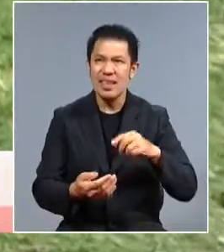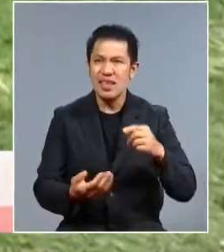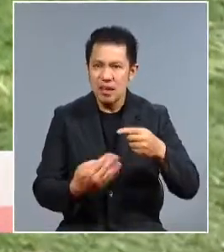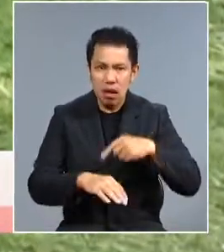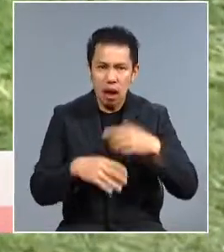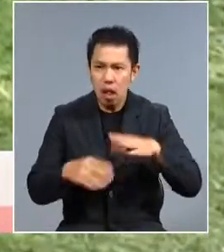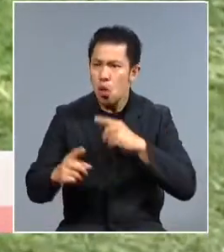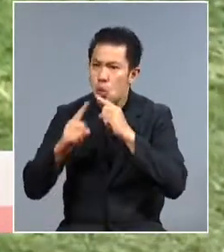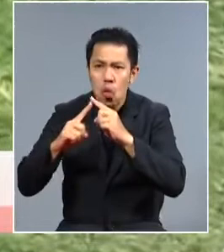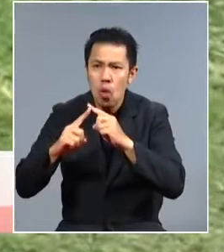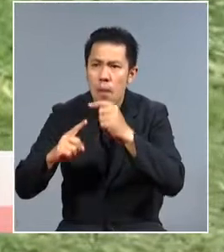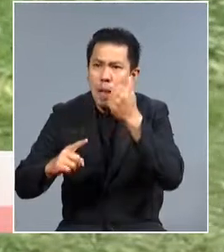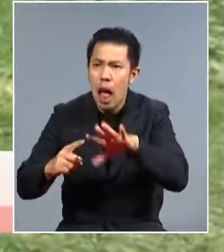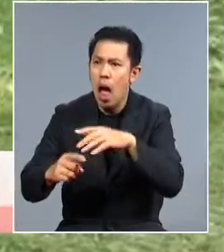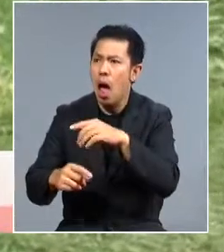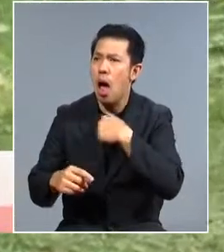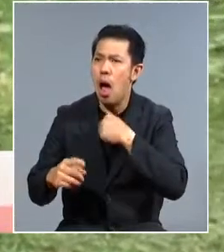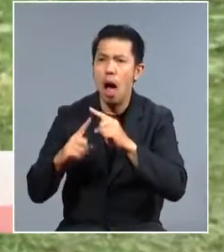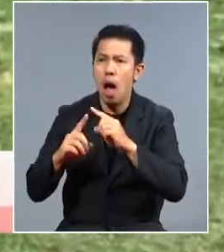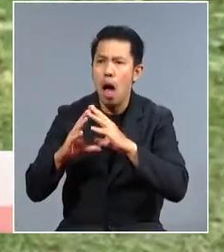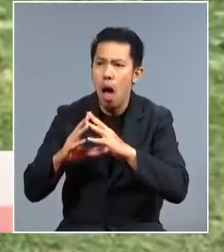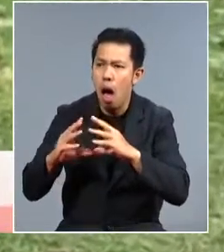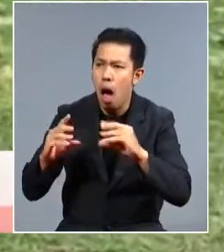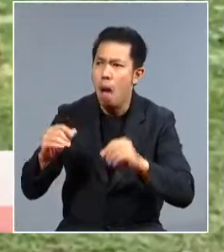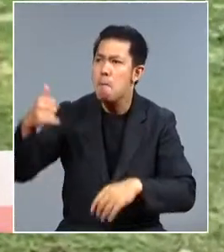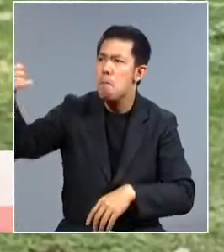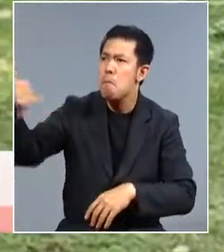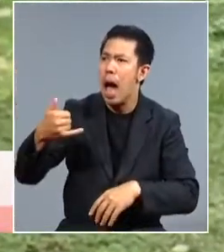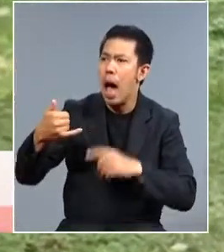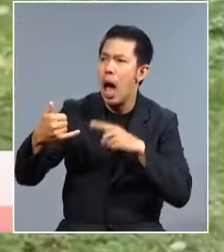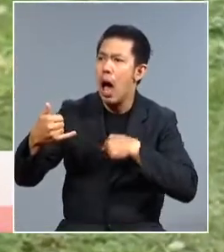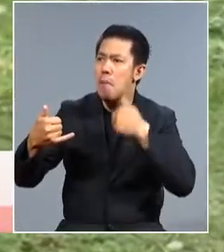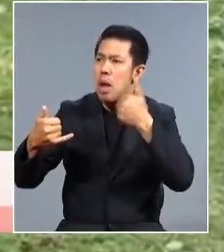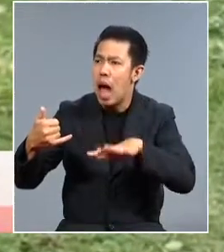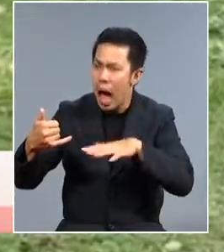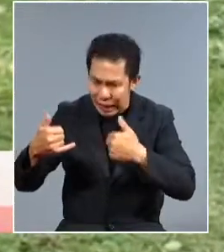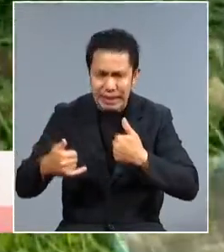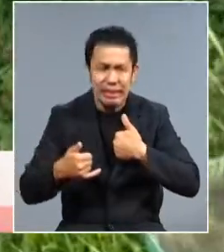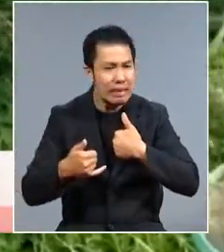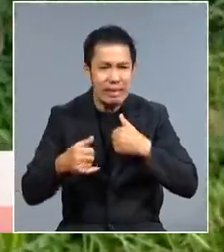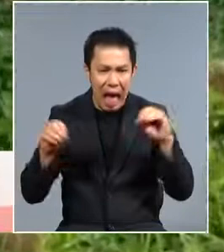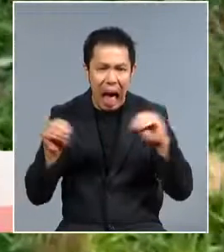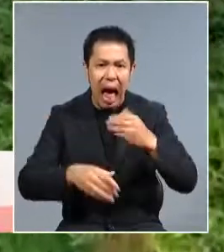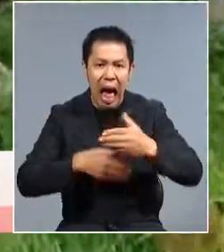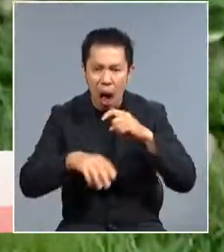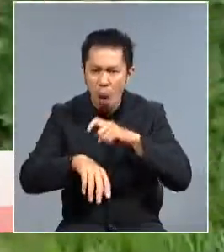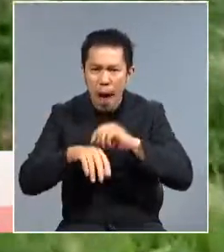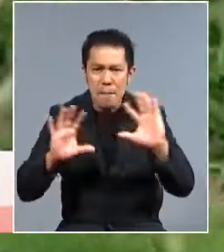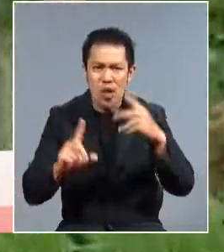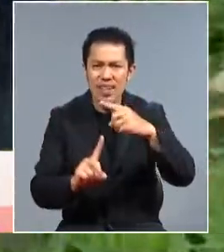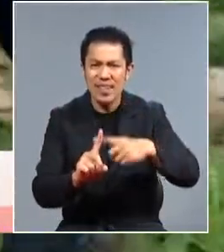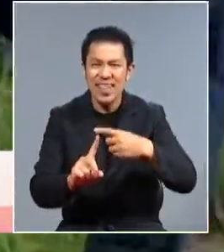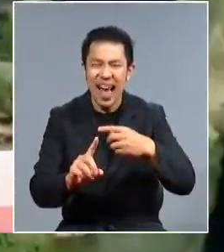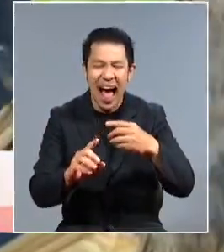ปลอดภัยไม่ได้แล้วปลอดภัยก็ไม่มาเอาเพราะใกล้หวยออกฉันก็เลยต้องขายออกไปแต่ว่าก่อนหน้านี้ค่ะ